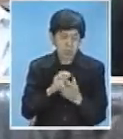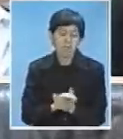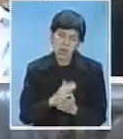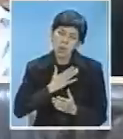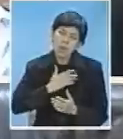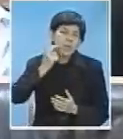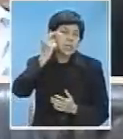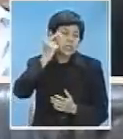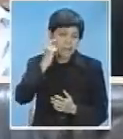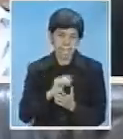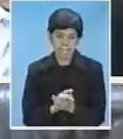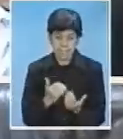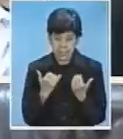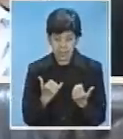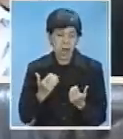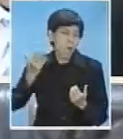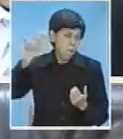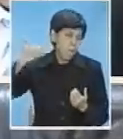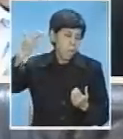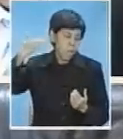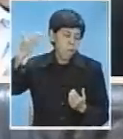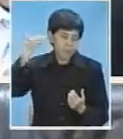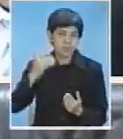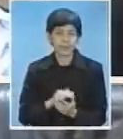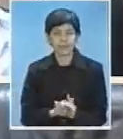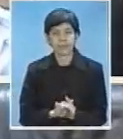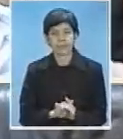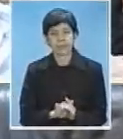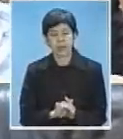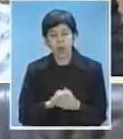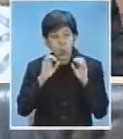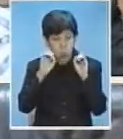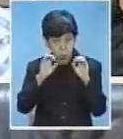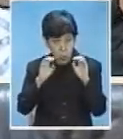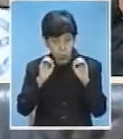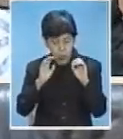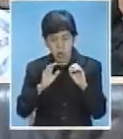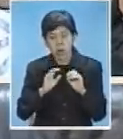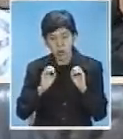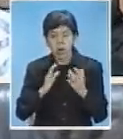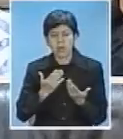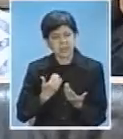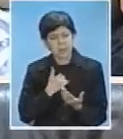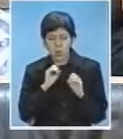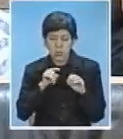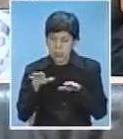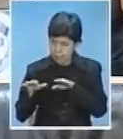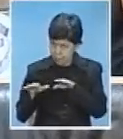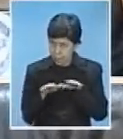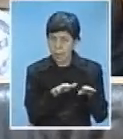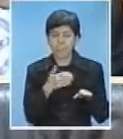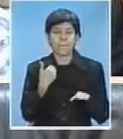ปฏิรูปในทศวรรษที่ผ่านมาเนี่ยครูและบุคลากรทางการศึกษาของเราค่อนข้างจะพร้อมนะ